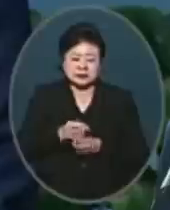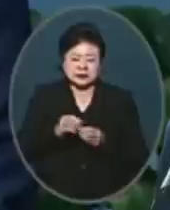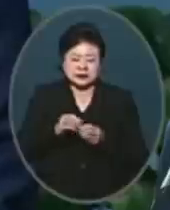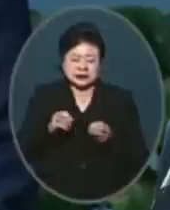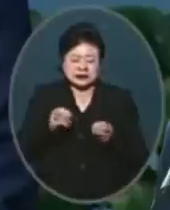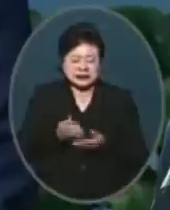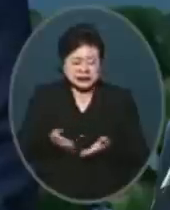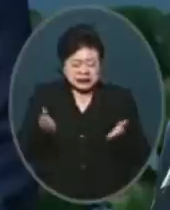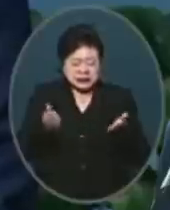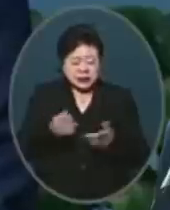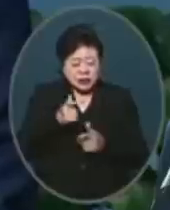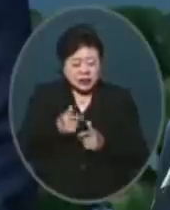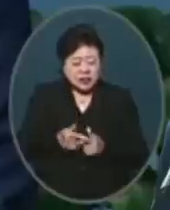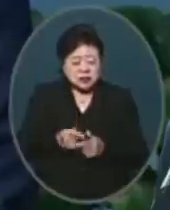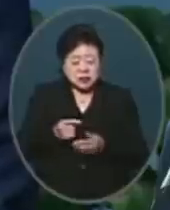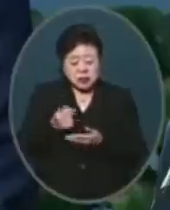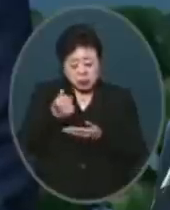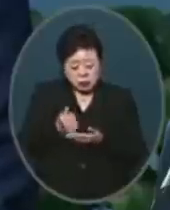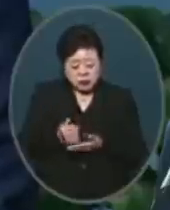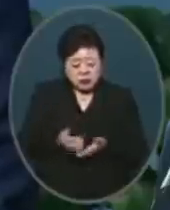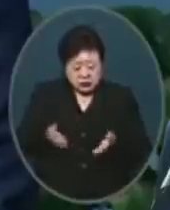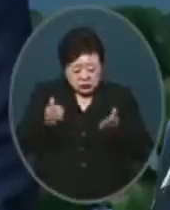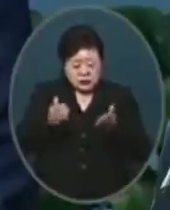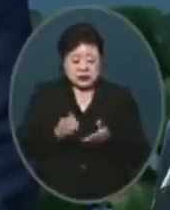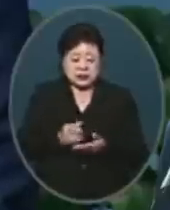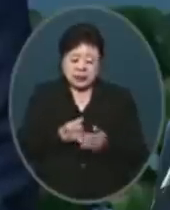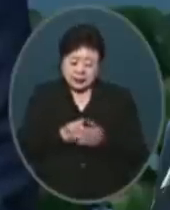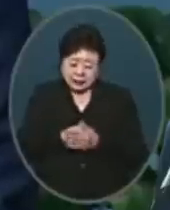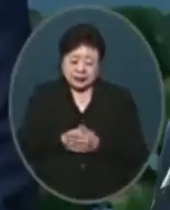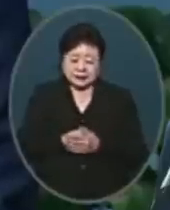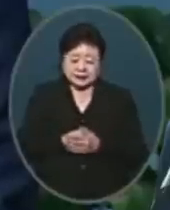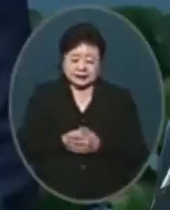진흙그릇이라도 예수님을 모신 진흙그릇이기 때문에